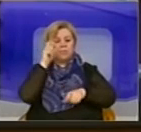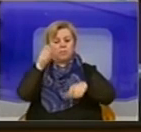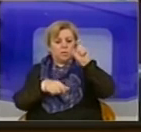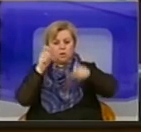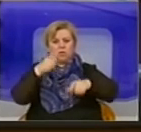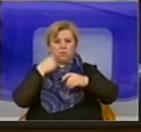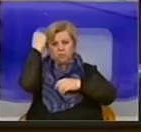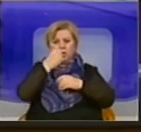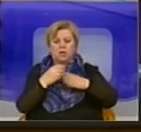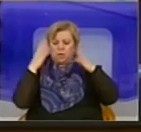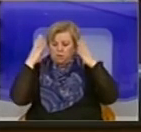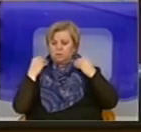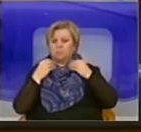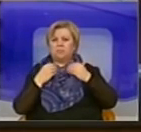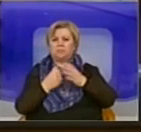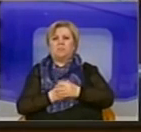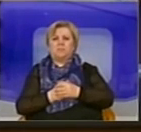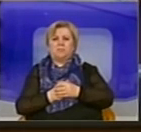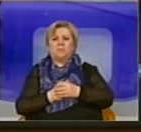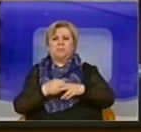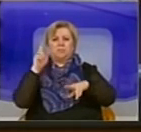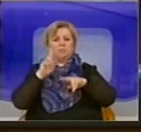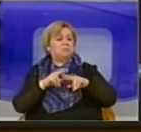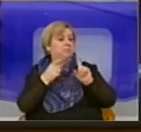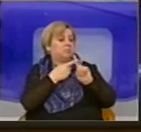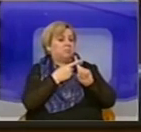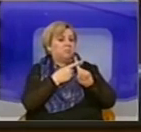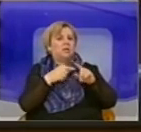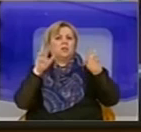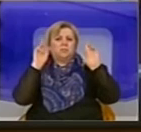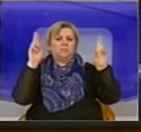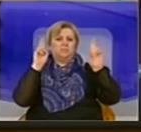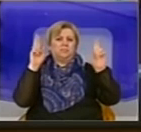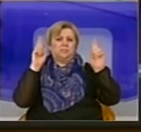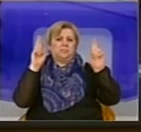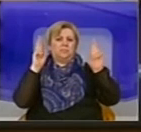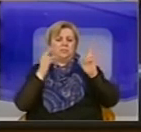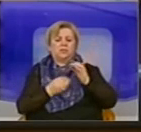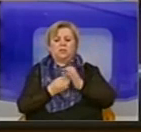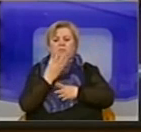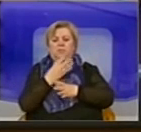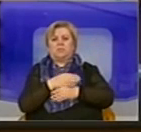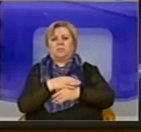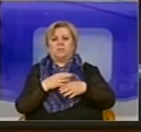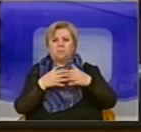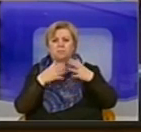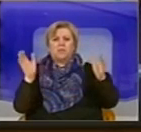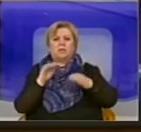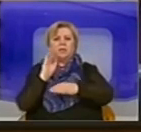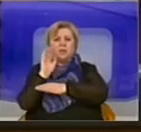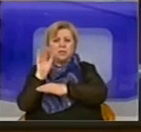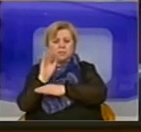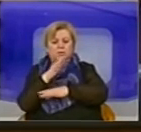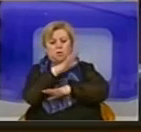Kosovës në Egjipt dhe përfundimisht edhe të kemi një vendim pozitiv. Prandaj shpresoj edhe që do të ketë zhvillim më të madh të raporteve MPJ